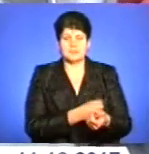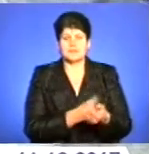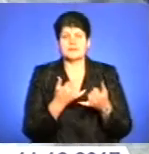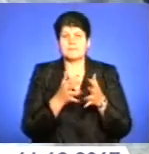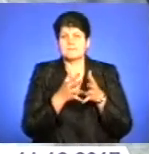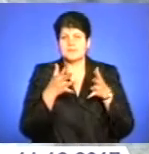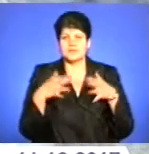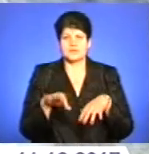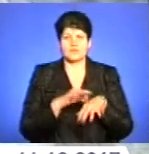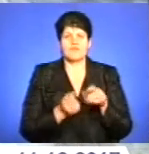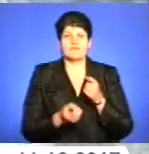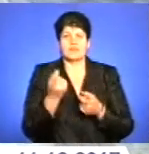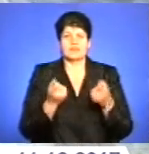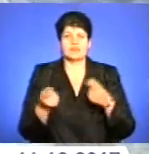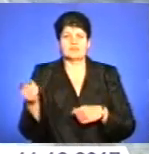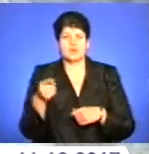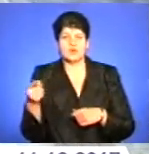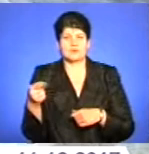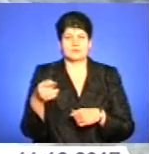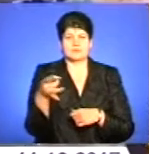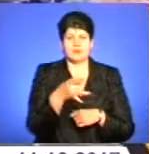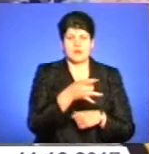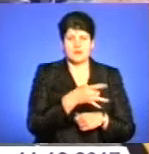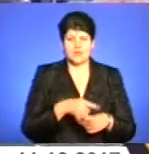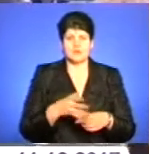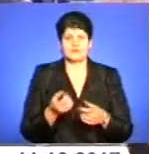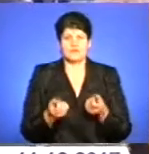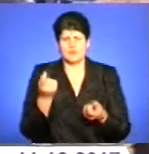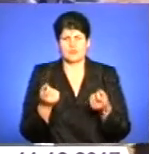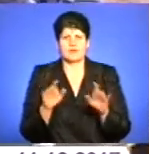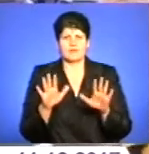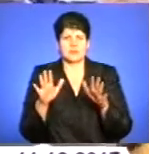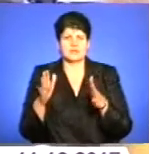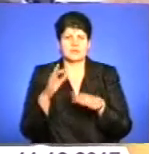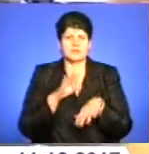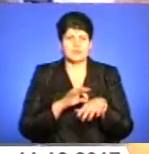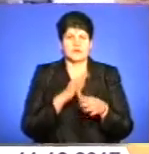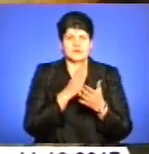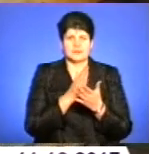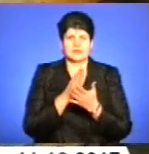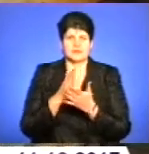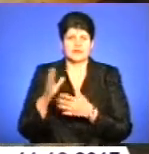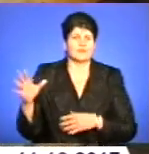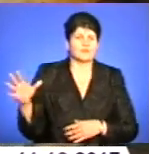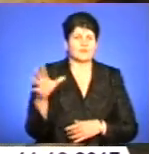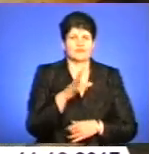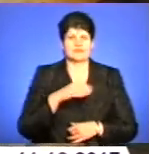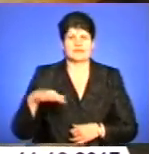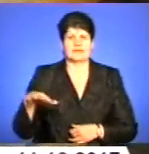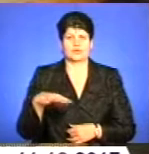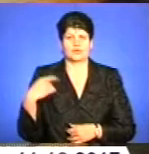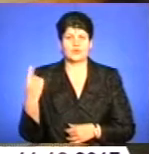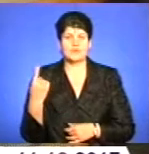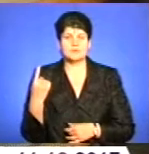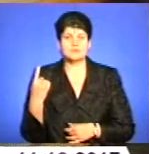хворих на кір виявили у Тернополі і Тернопільському районі, втім, поодинокі випадки захворювання спостерігаються на всій території області.